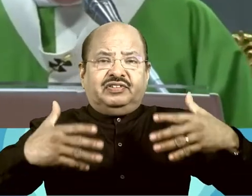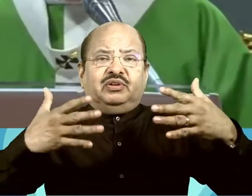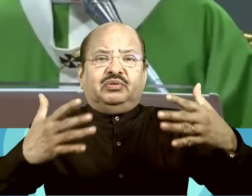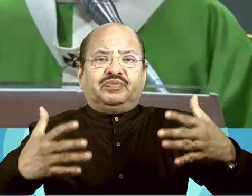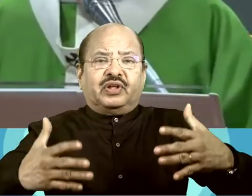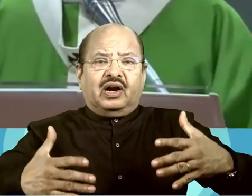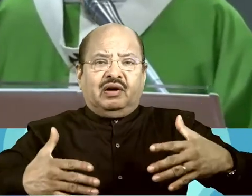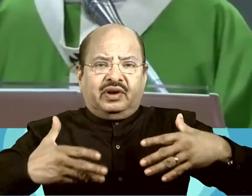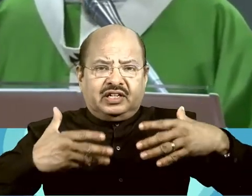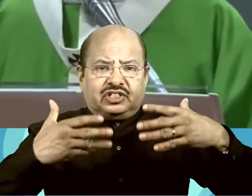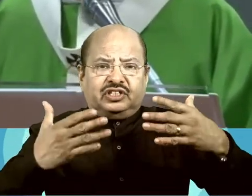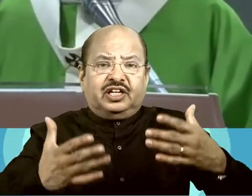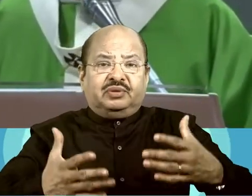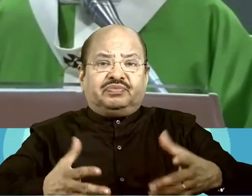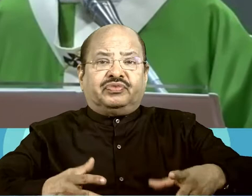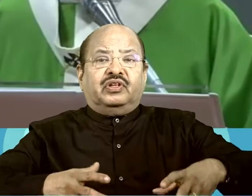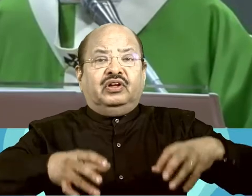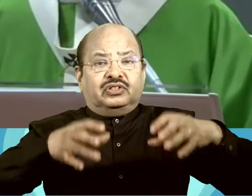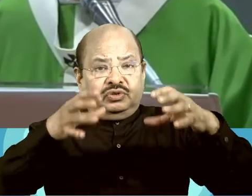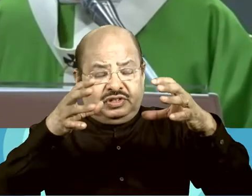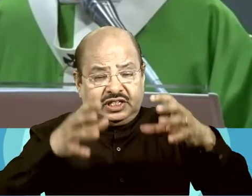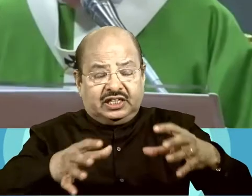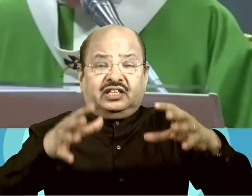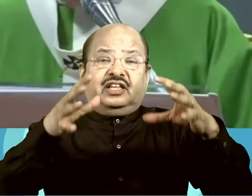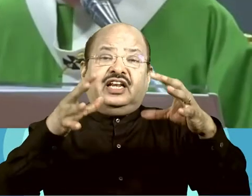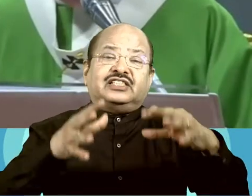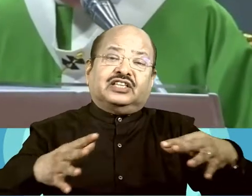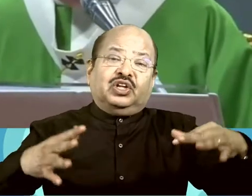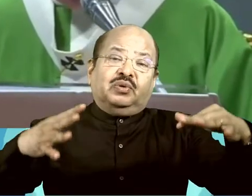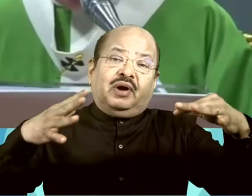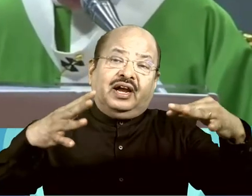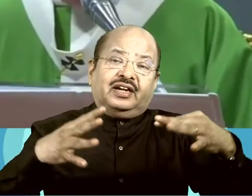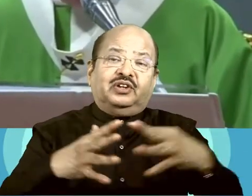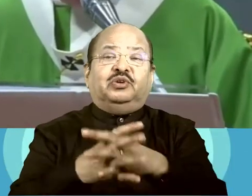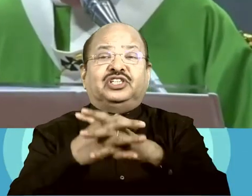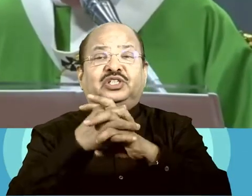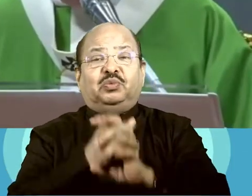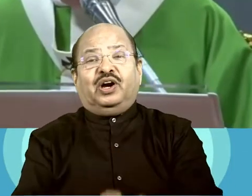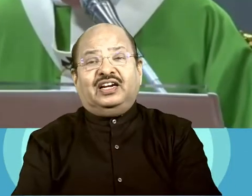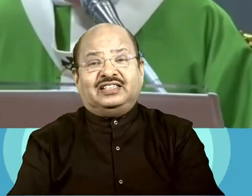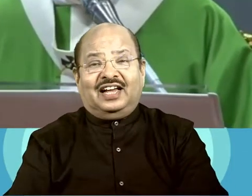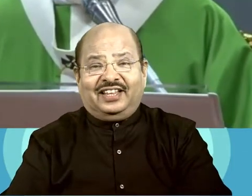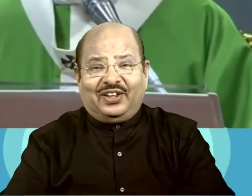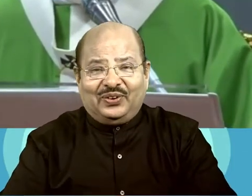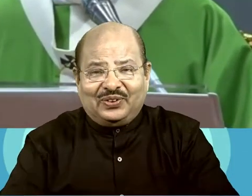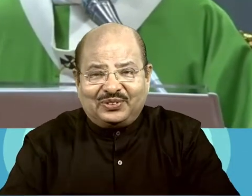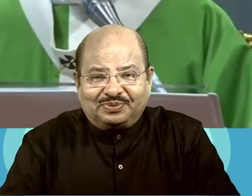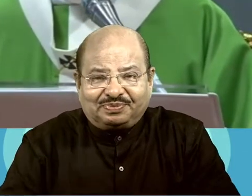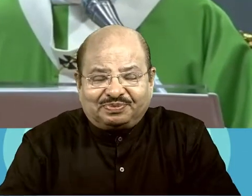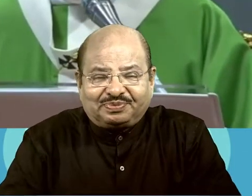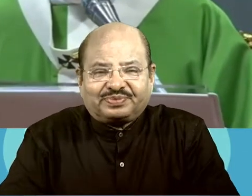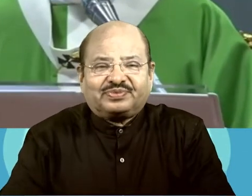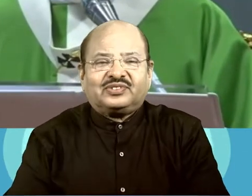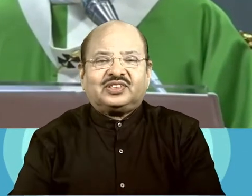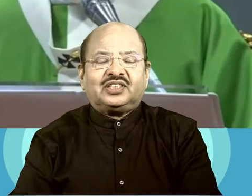അവരുടെ ജീവിതവും അവരുടെ ചിന്തയും സുവിശേഷത്തിൻ്റെ സത്യവുമായിട്ട് യോജിച്ചു പോകാൻ സാധിക്കുകയുള്ളൂ.